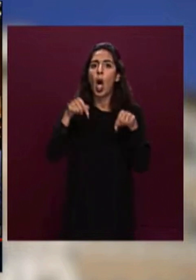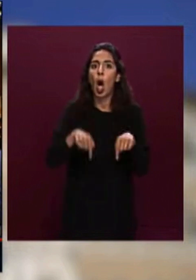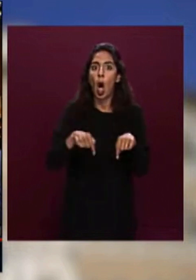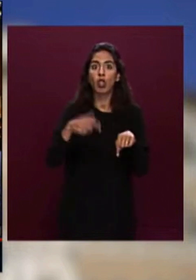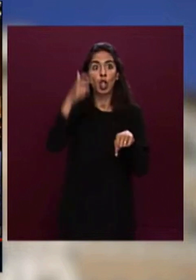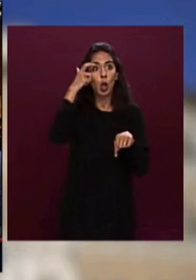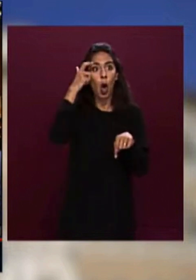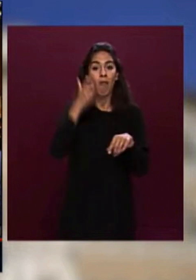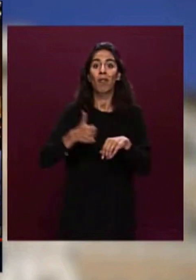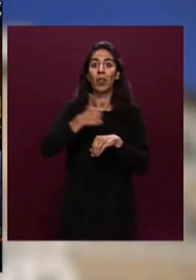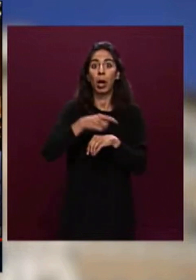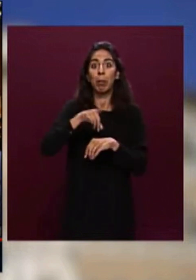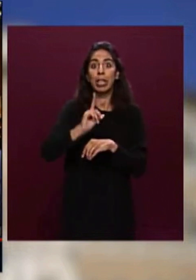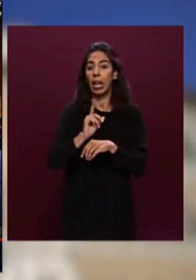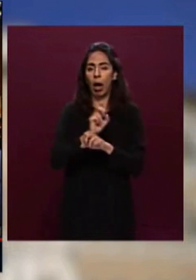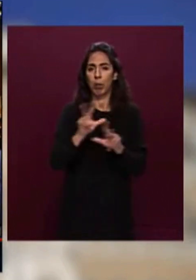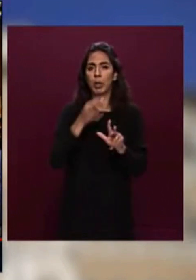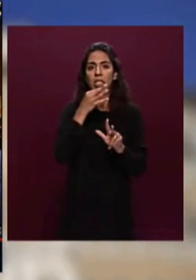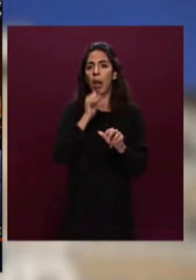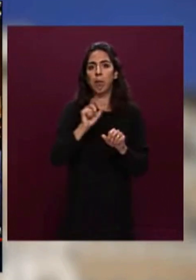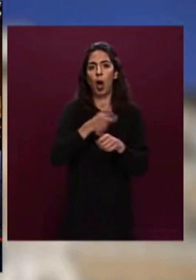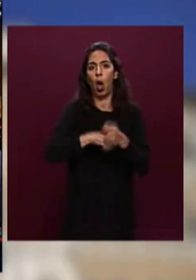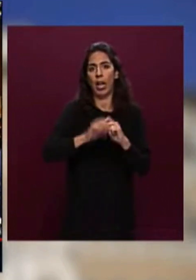più il PD e quindi le cose non si possono.